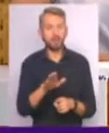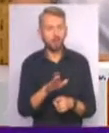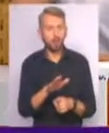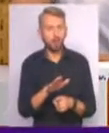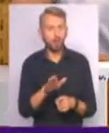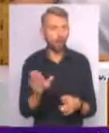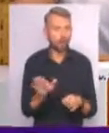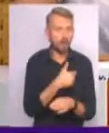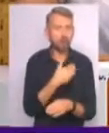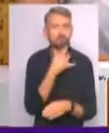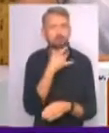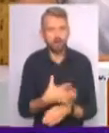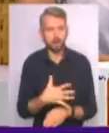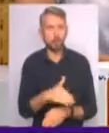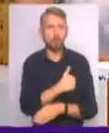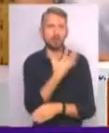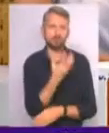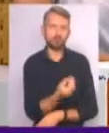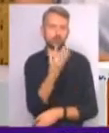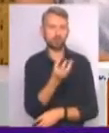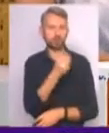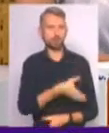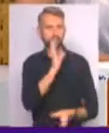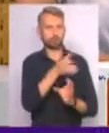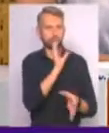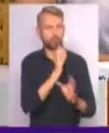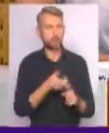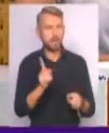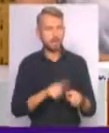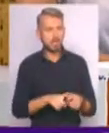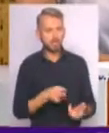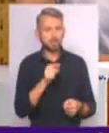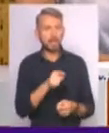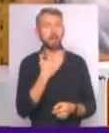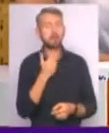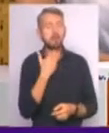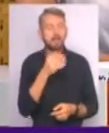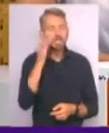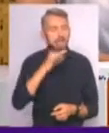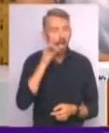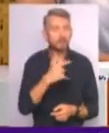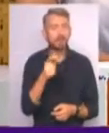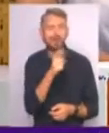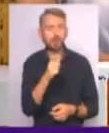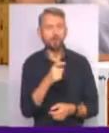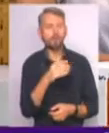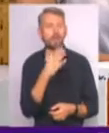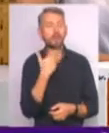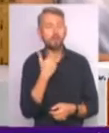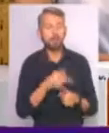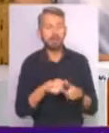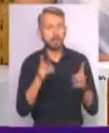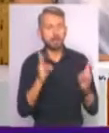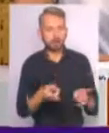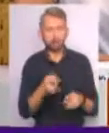жажду, хочется еще, еще и еще. Поэтому эти напитки, сладкие газированные напитки, это катастрофа.